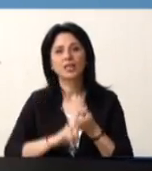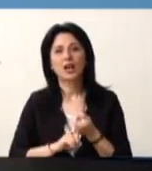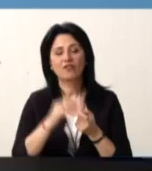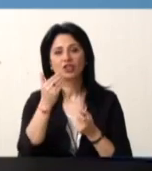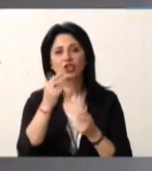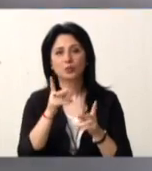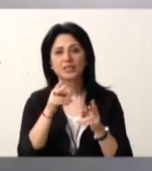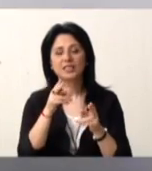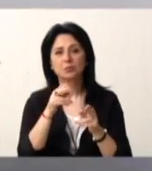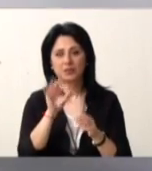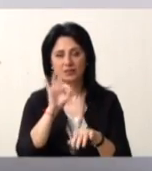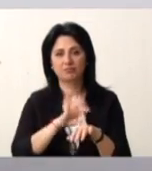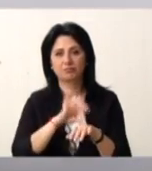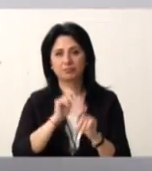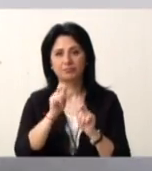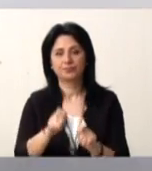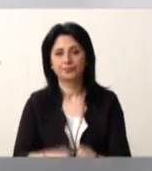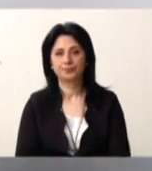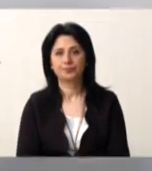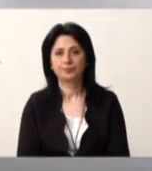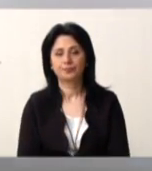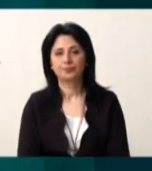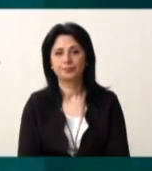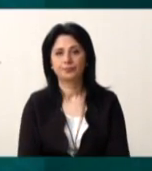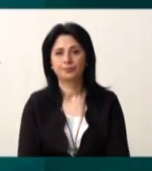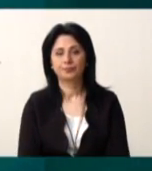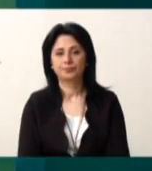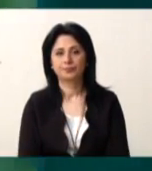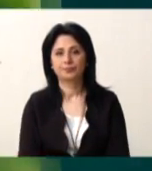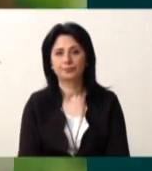დაკავშირებული სიმსივნის დიაგნოზი დაუსვეს.